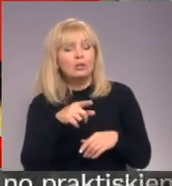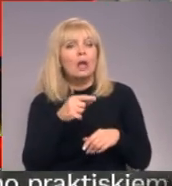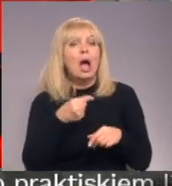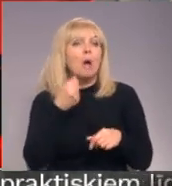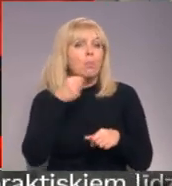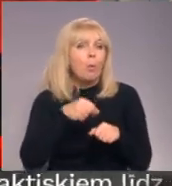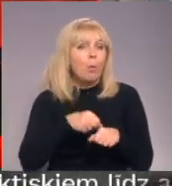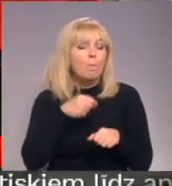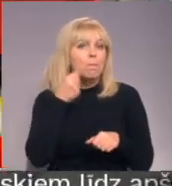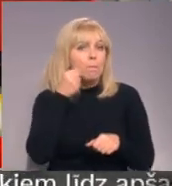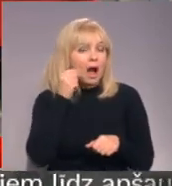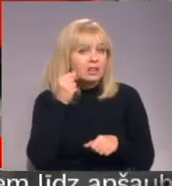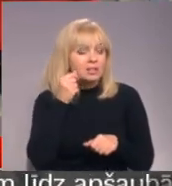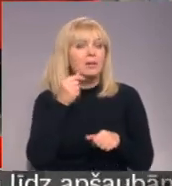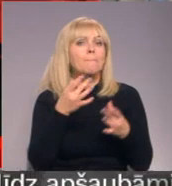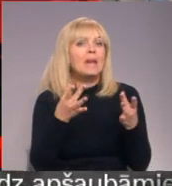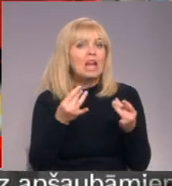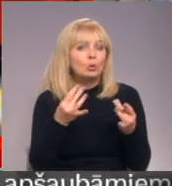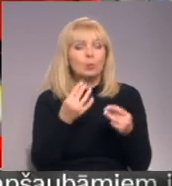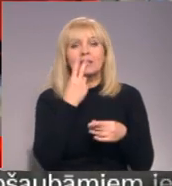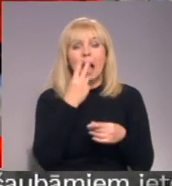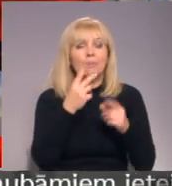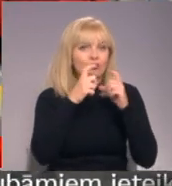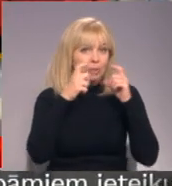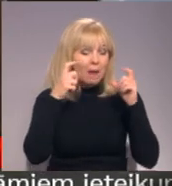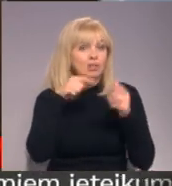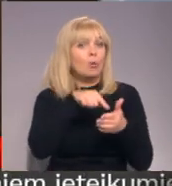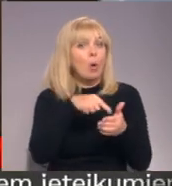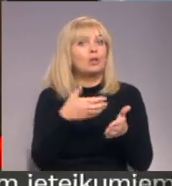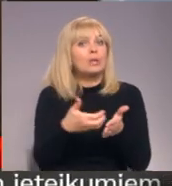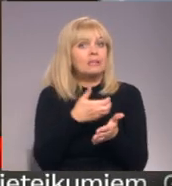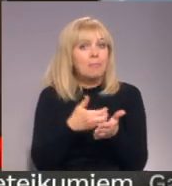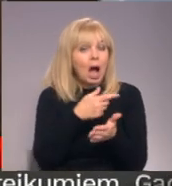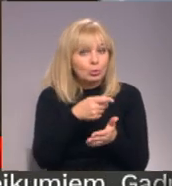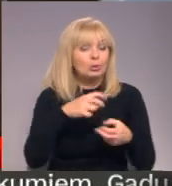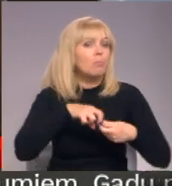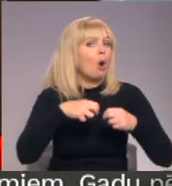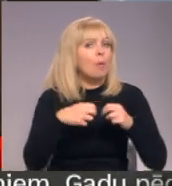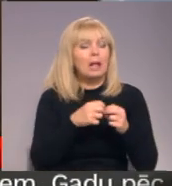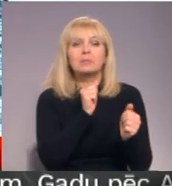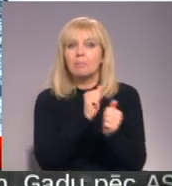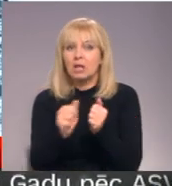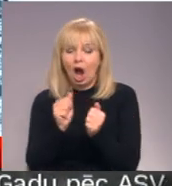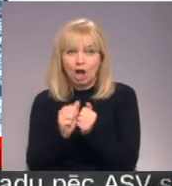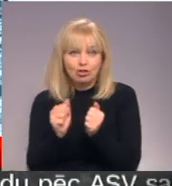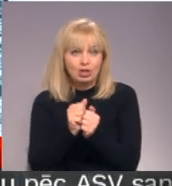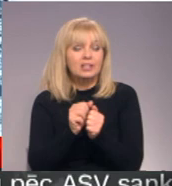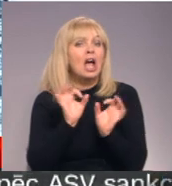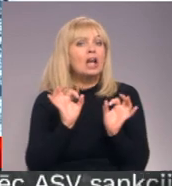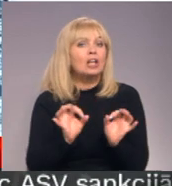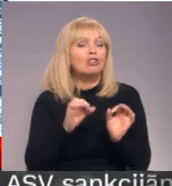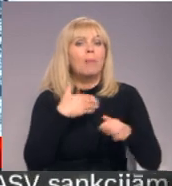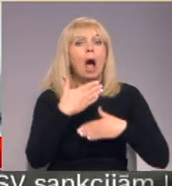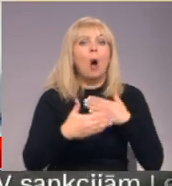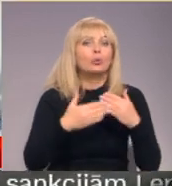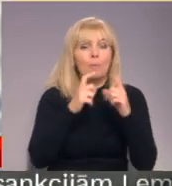izteikts mitrums, pirmām kārtām jāpievērš uzmanība maskai, kas tiek izmantota. Šīs ķibeles ir biežāk sastopamas lietojot tieši auduma